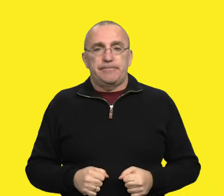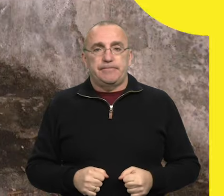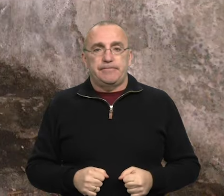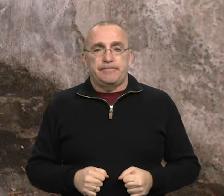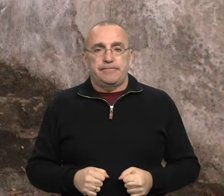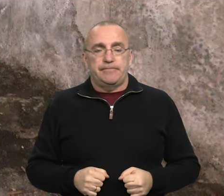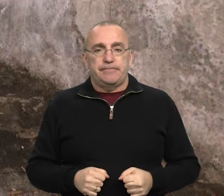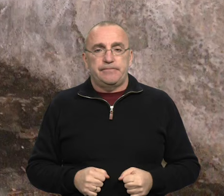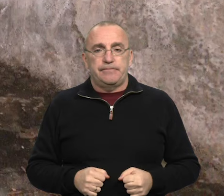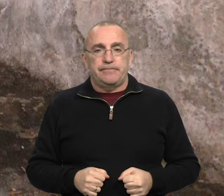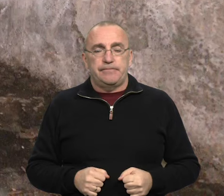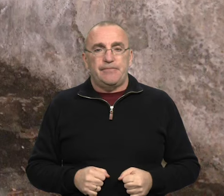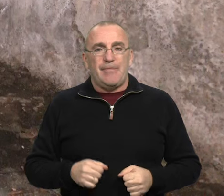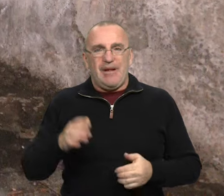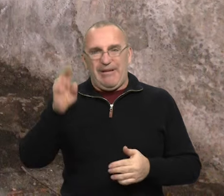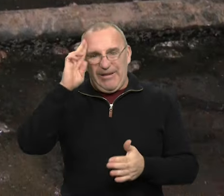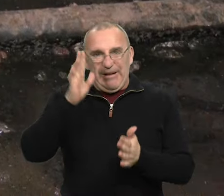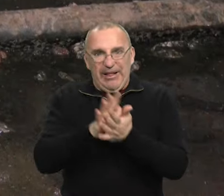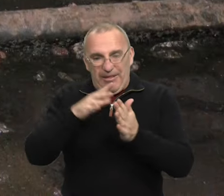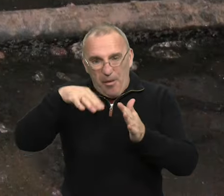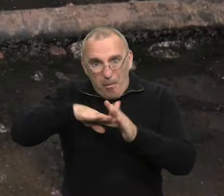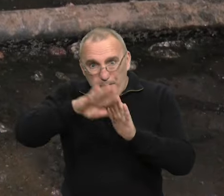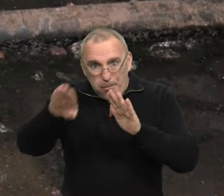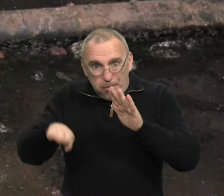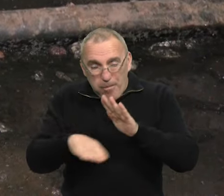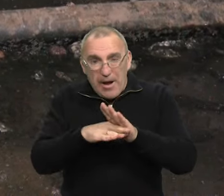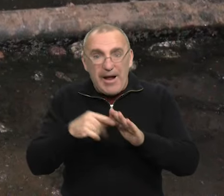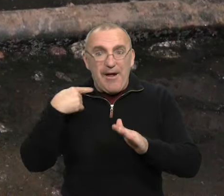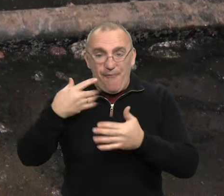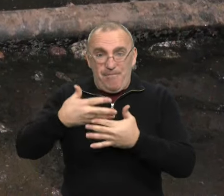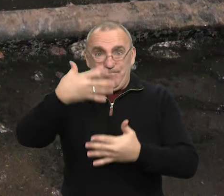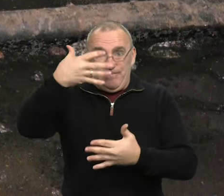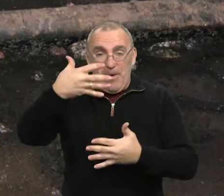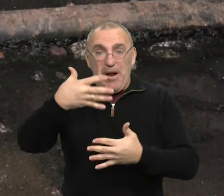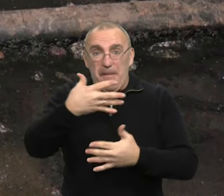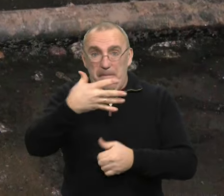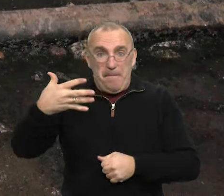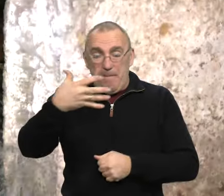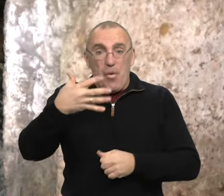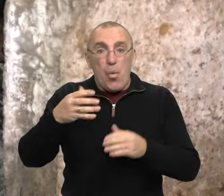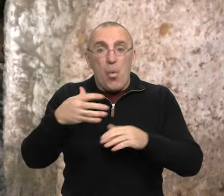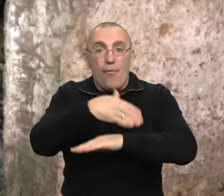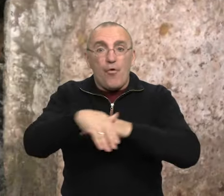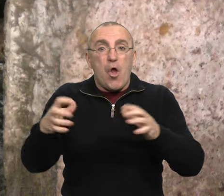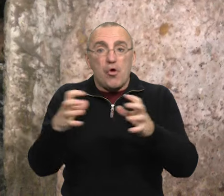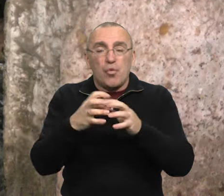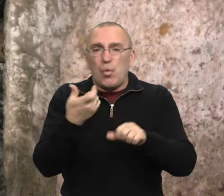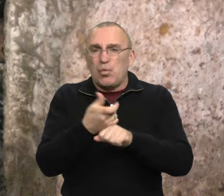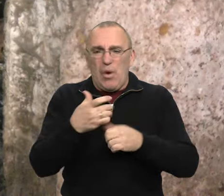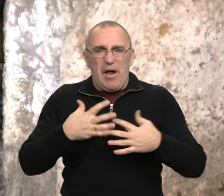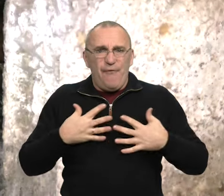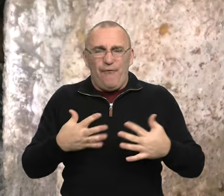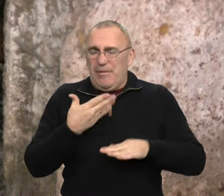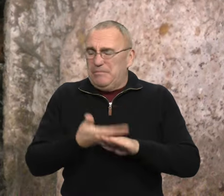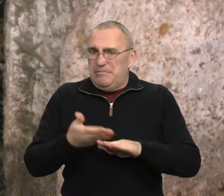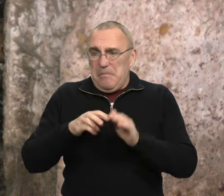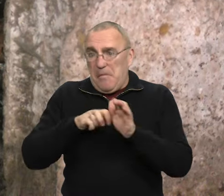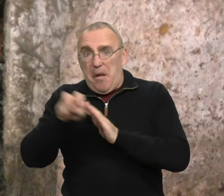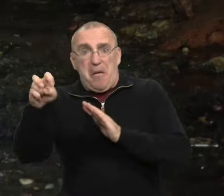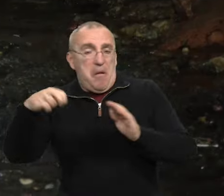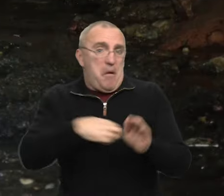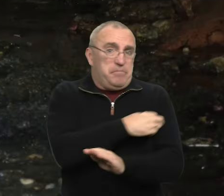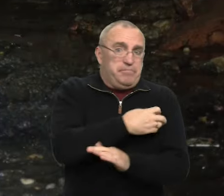Кропивницький нечистоти залили підвал кропивницької п'ятиповерхівки на вулиці Жадова дуже важко дихати бо ми зайшли і вийшли Да